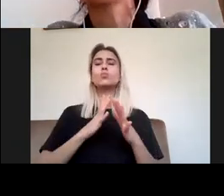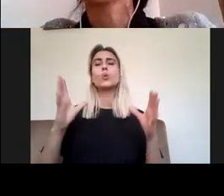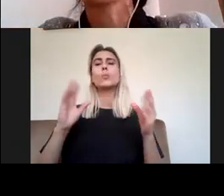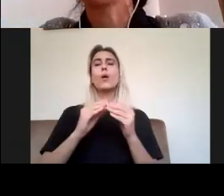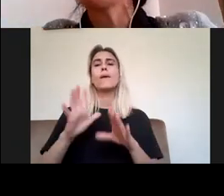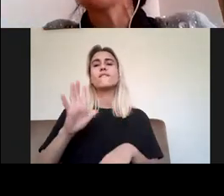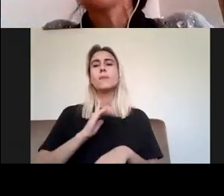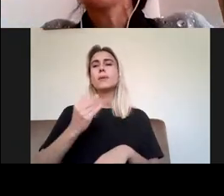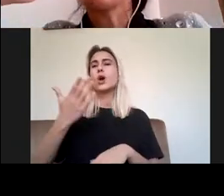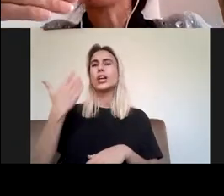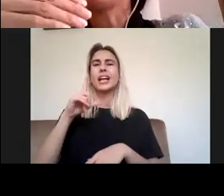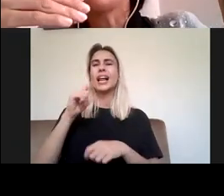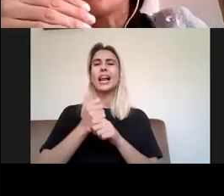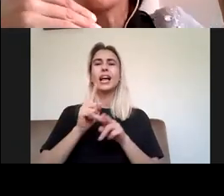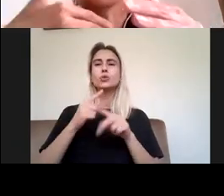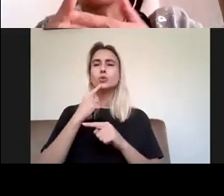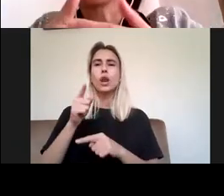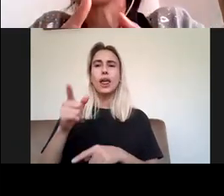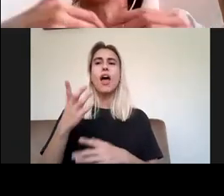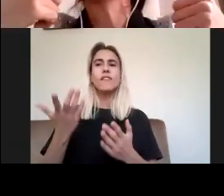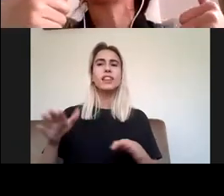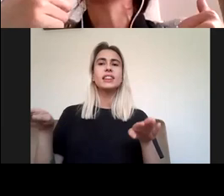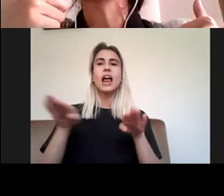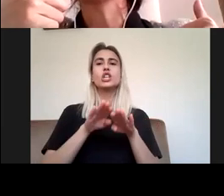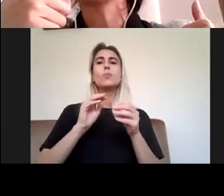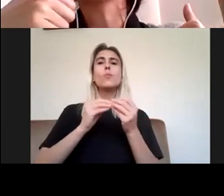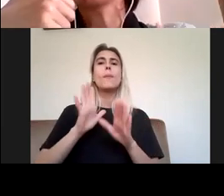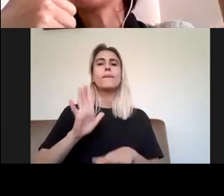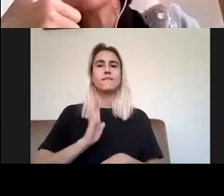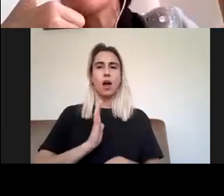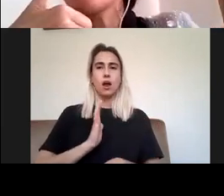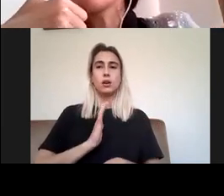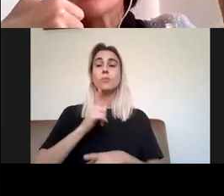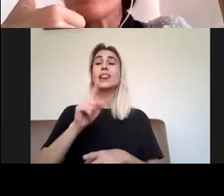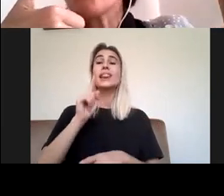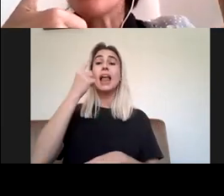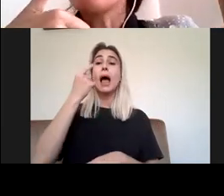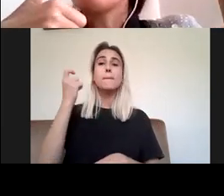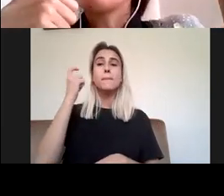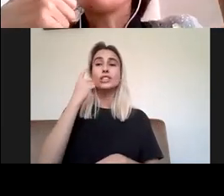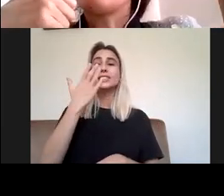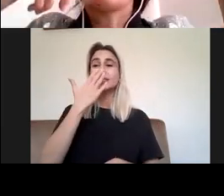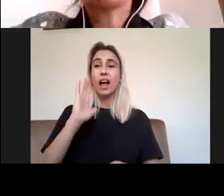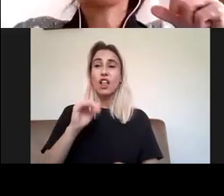önce Ilgın'ın da söylediği. Evet, yanaşma problemi var ama yanaşma probleminin tek başına sadece